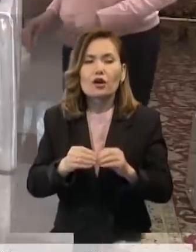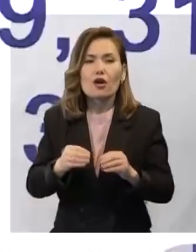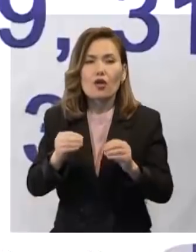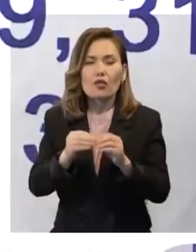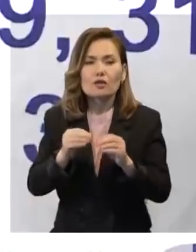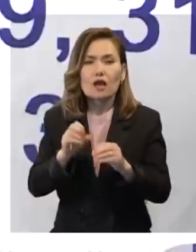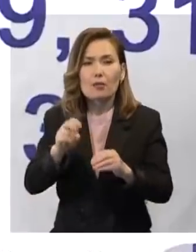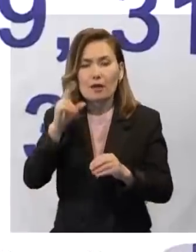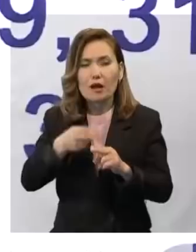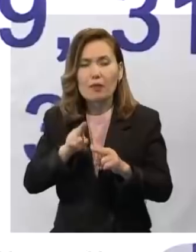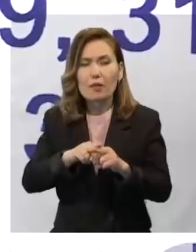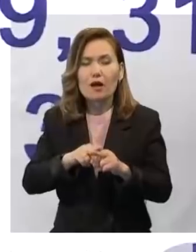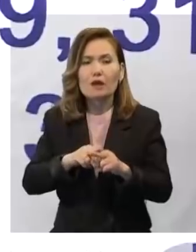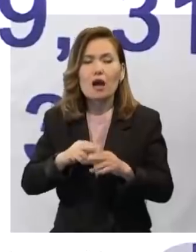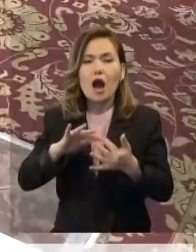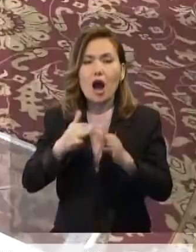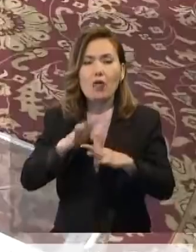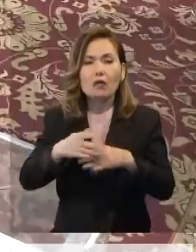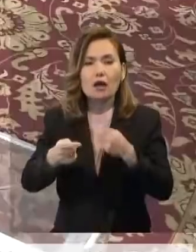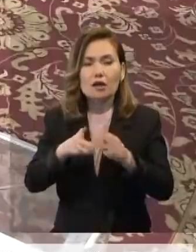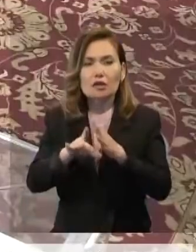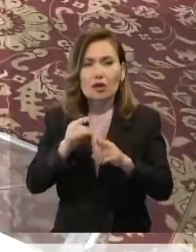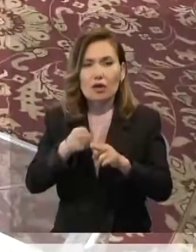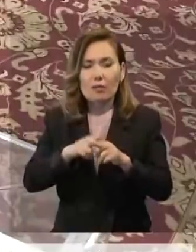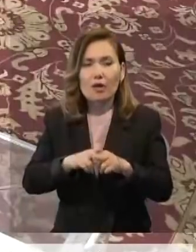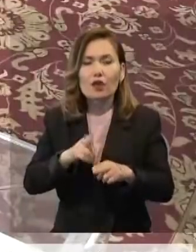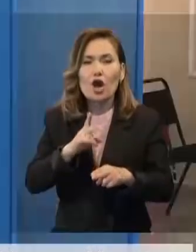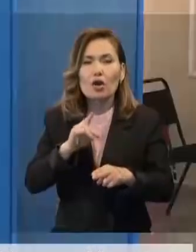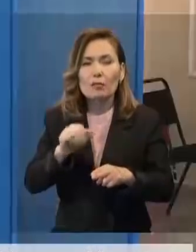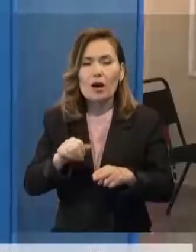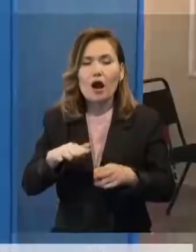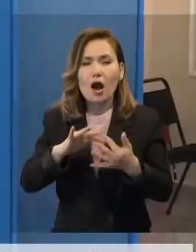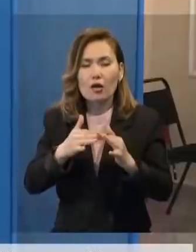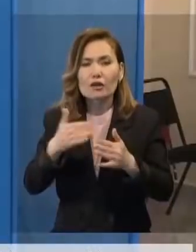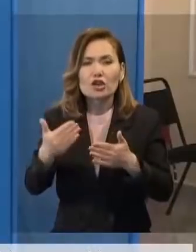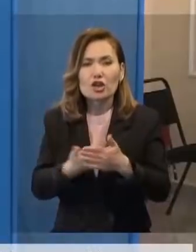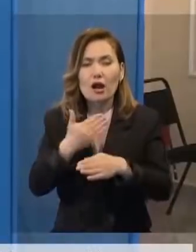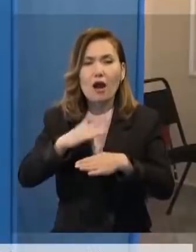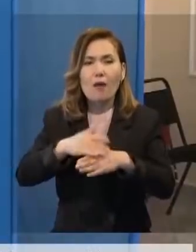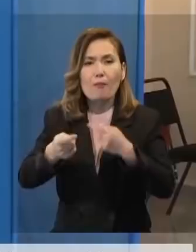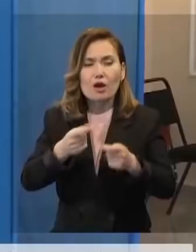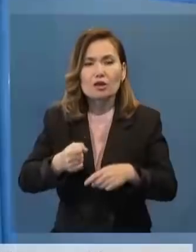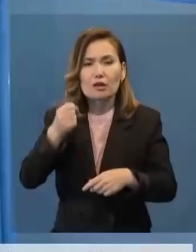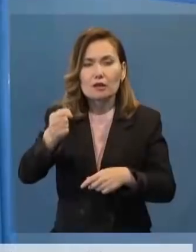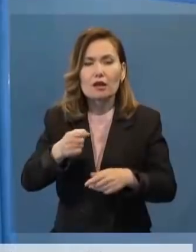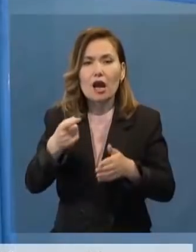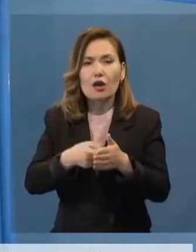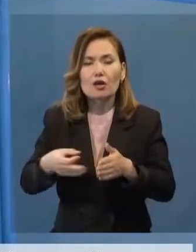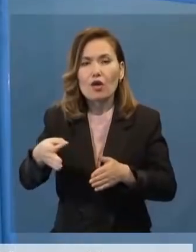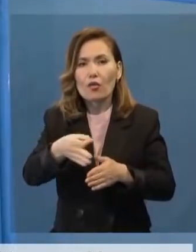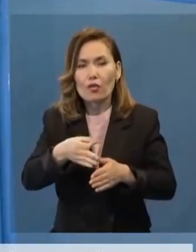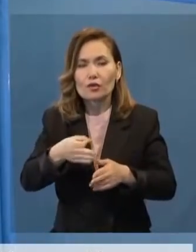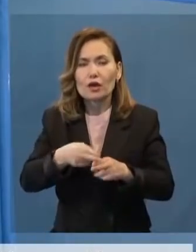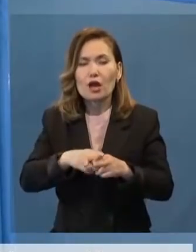бойынша ауыл әкімдері де сайлауға түседі. Бұл жолы Есенгелді және Құрма ауылдық округтеріне жаңа басшы сайланады. Ал Қарағанды облысы